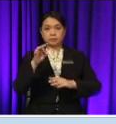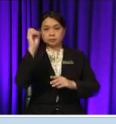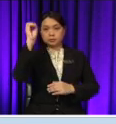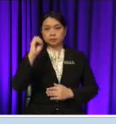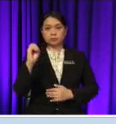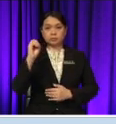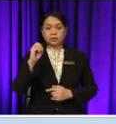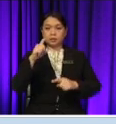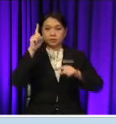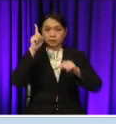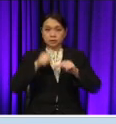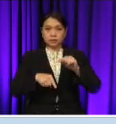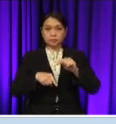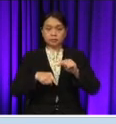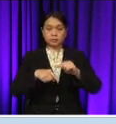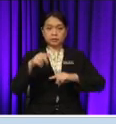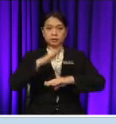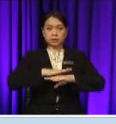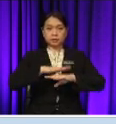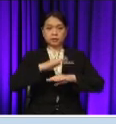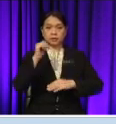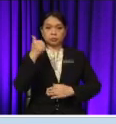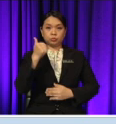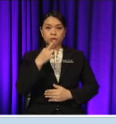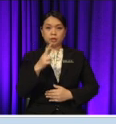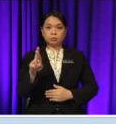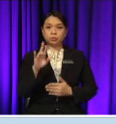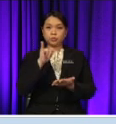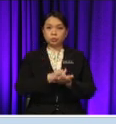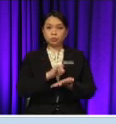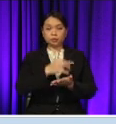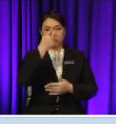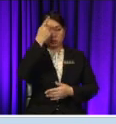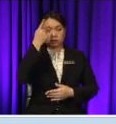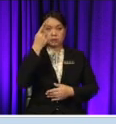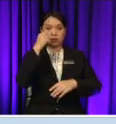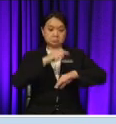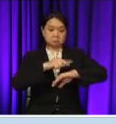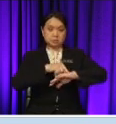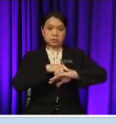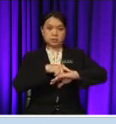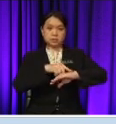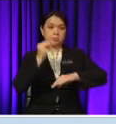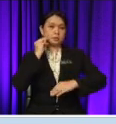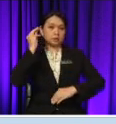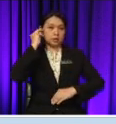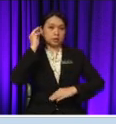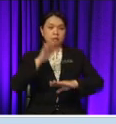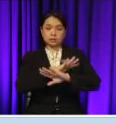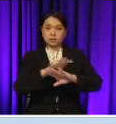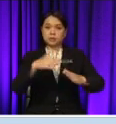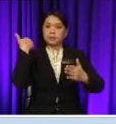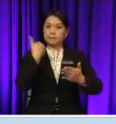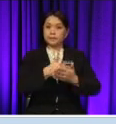boleh dikenakan sepenuhnya ke atas 10.000 itu karena temponya tidak sampai 12 bulan